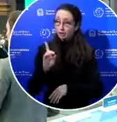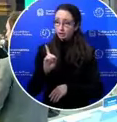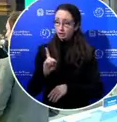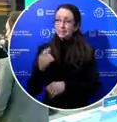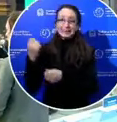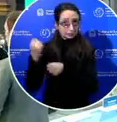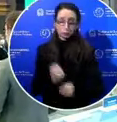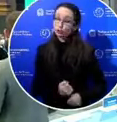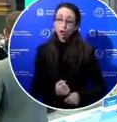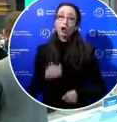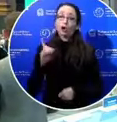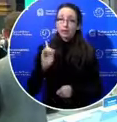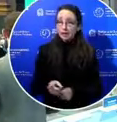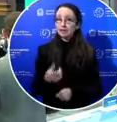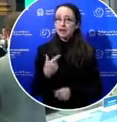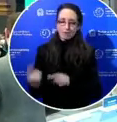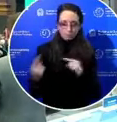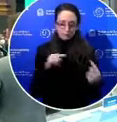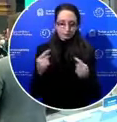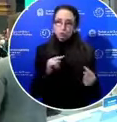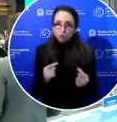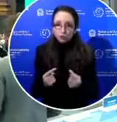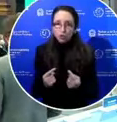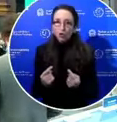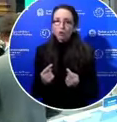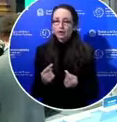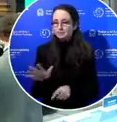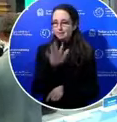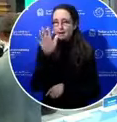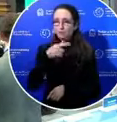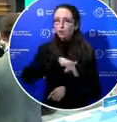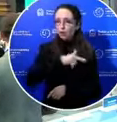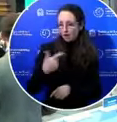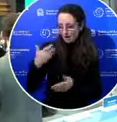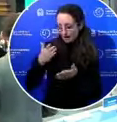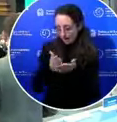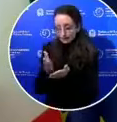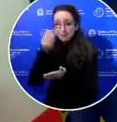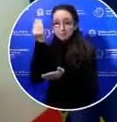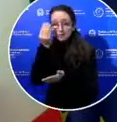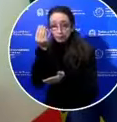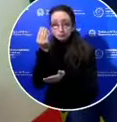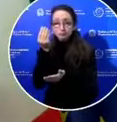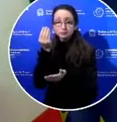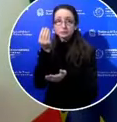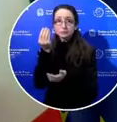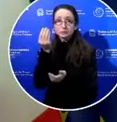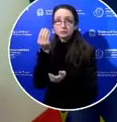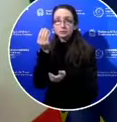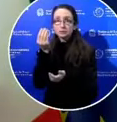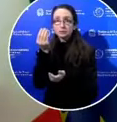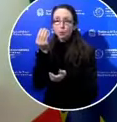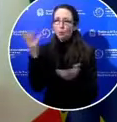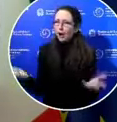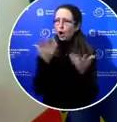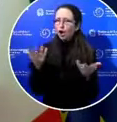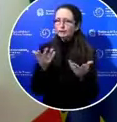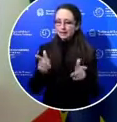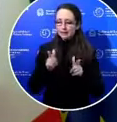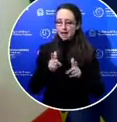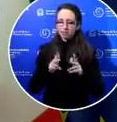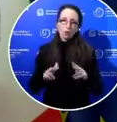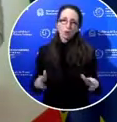per tanti anni pensando che magari facendo quello che è previsto e ci mette in tranquillità dal punto di